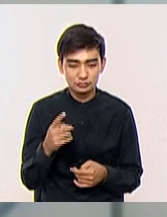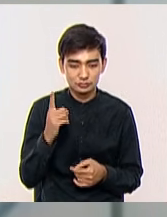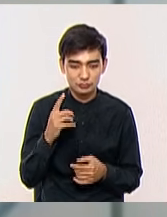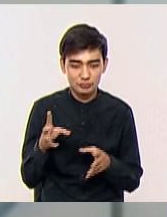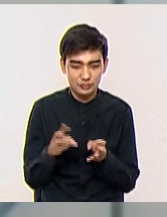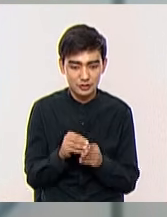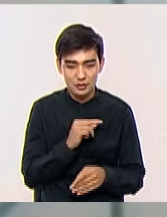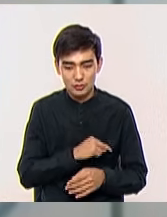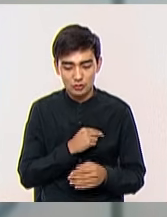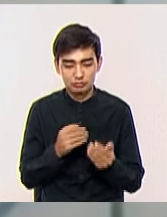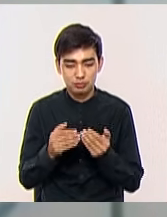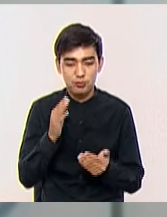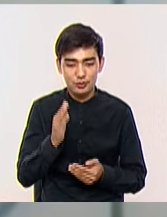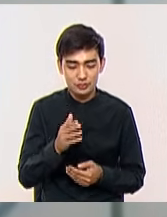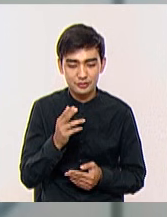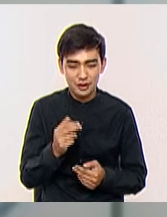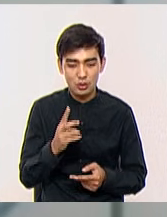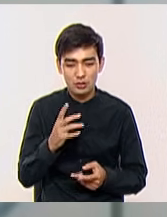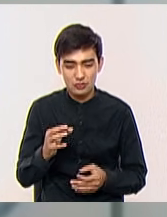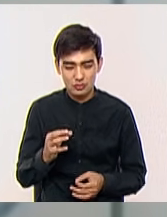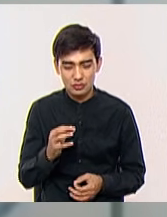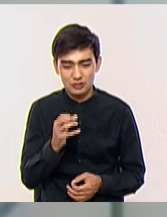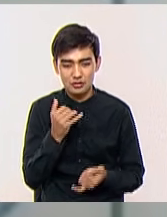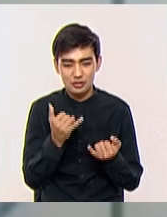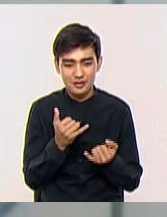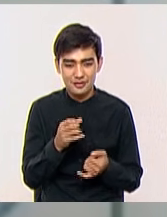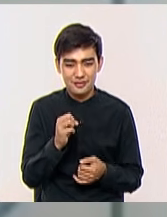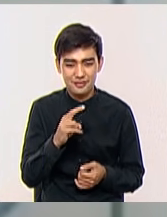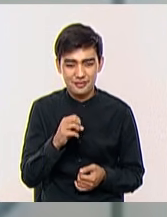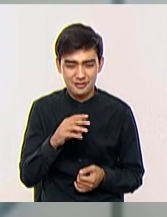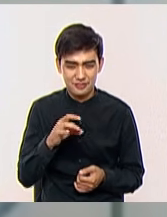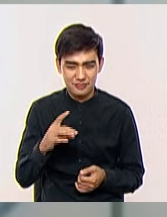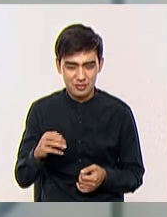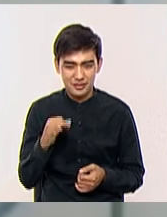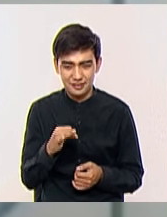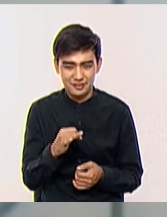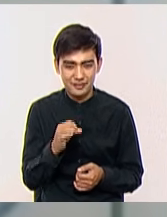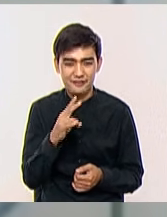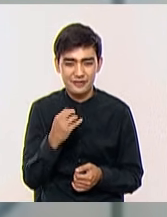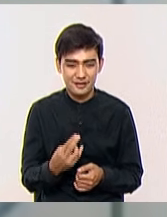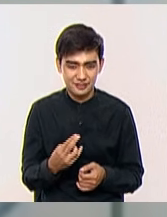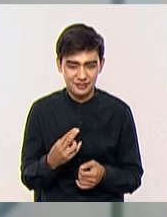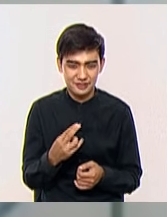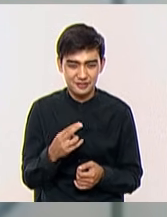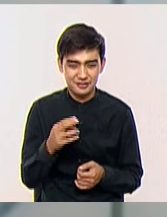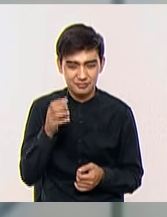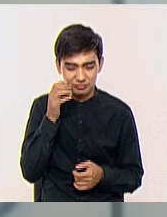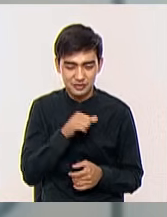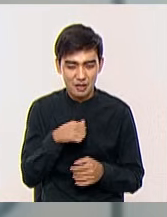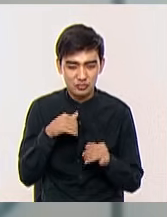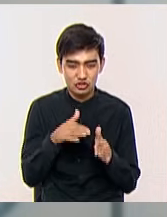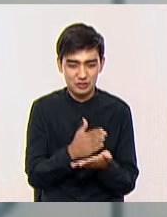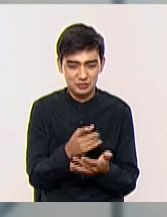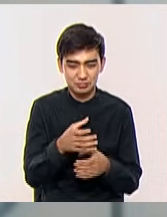бірге жұмыс атқарамыз, бірақ кадр мәселесі ол қоғамдық ұйым өзі шешеді. Жауабын осылай